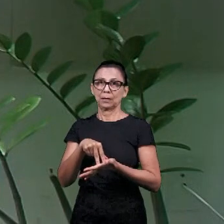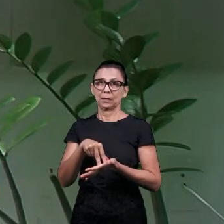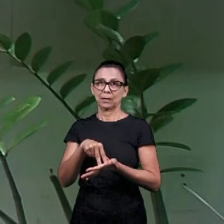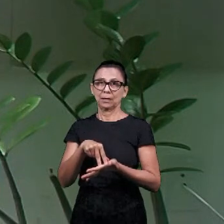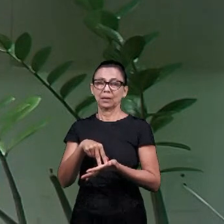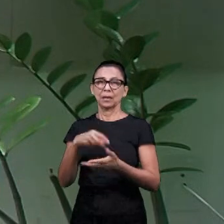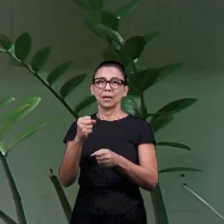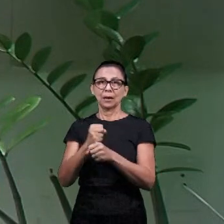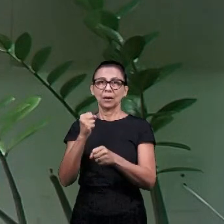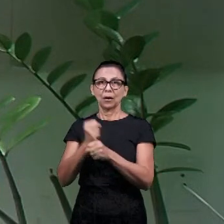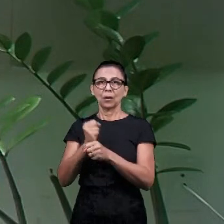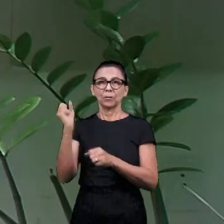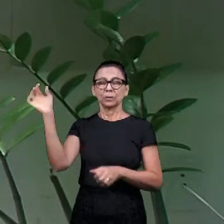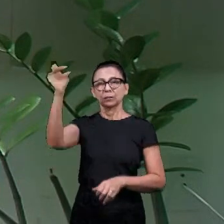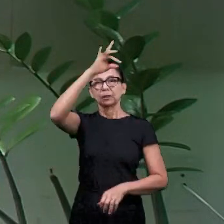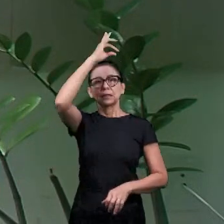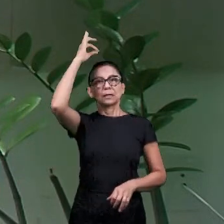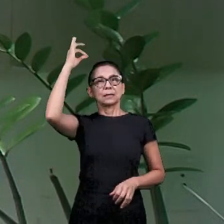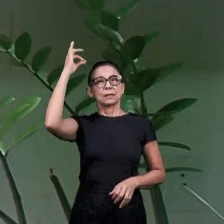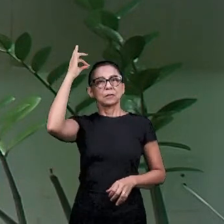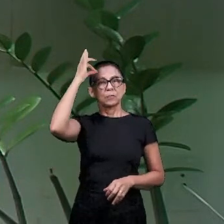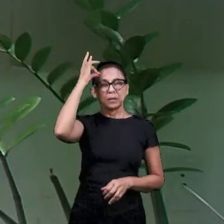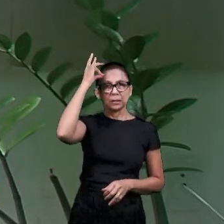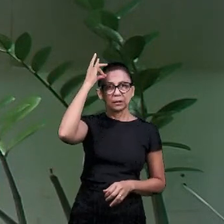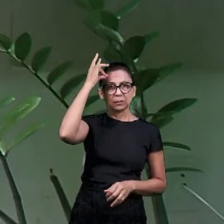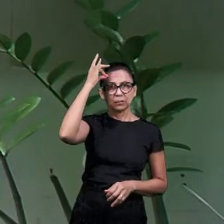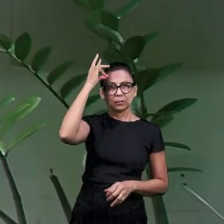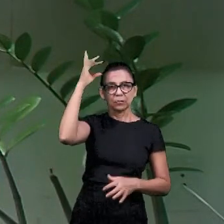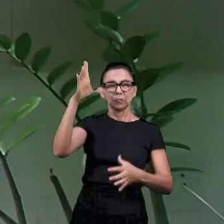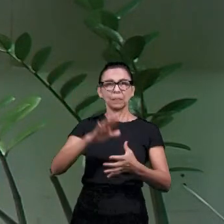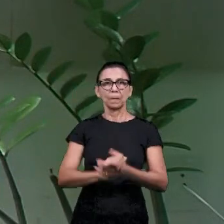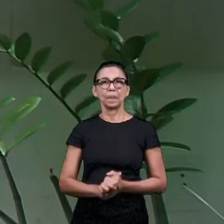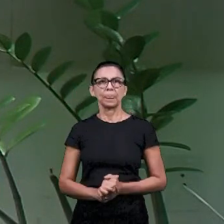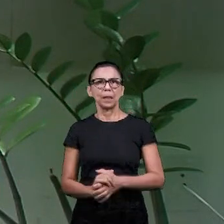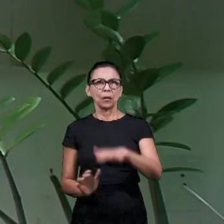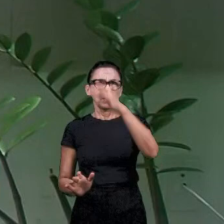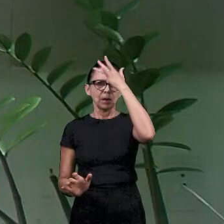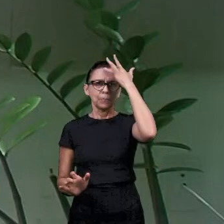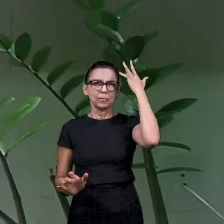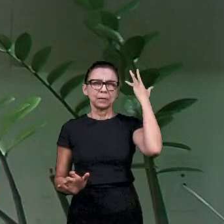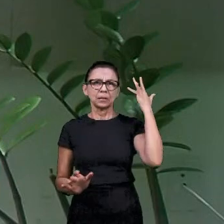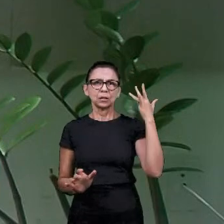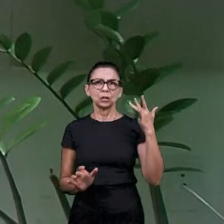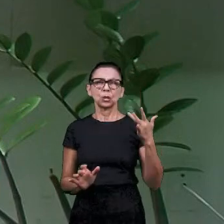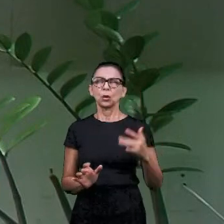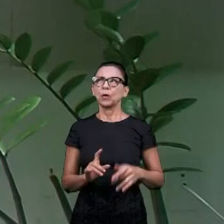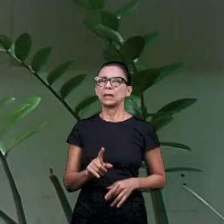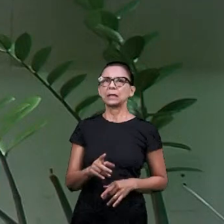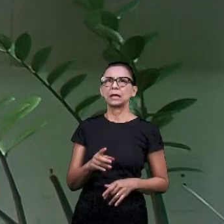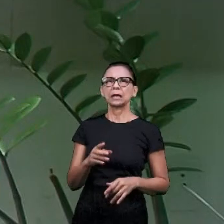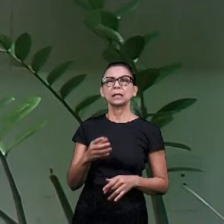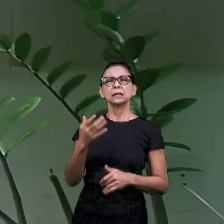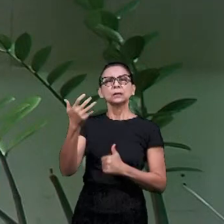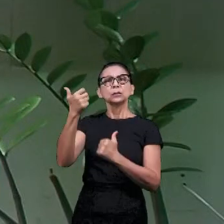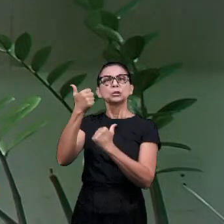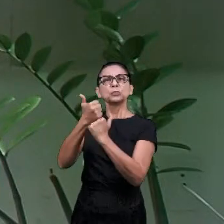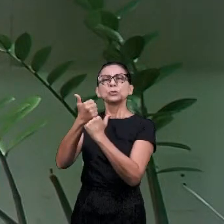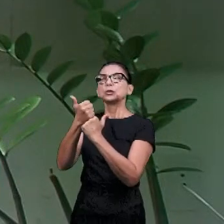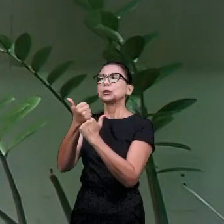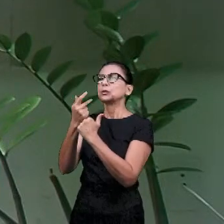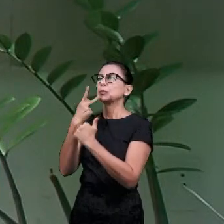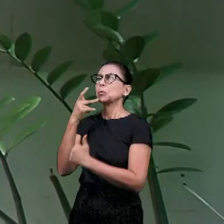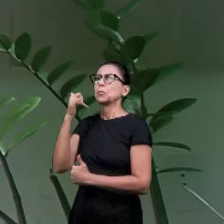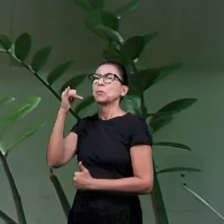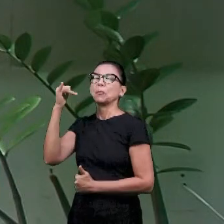mettre à la place du Père. Donc, il ne sait pas la situation. Donc, je me